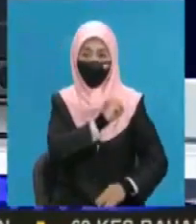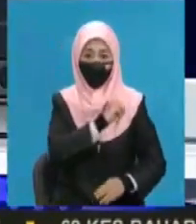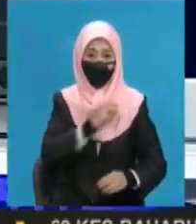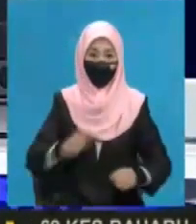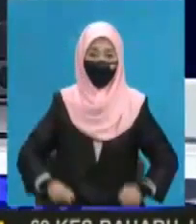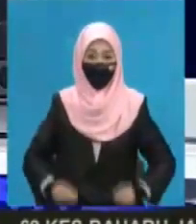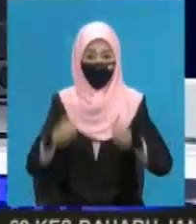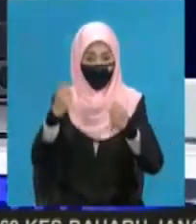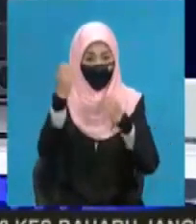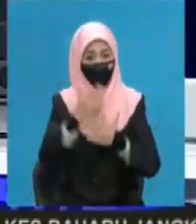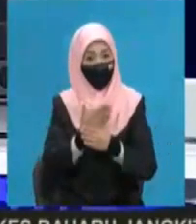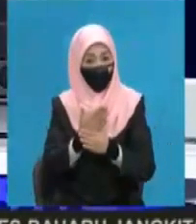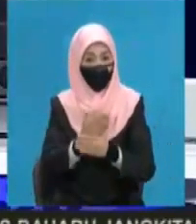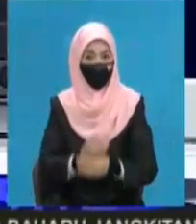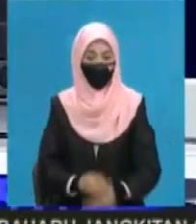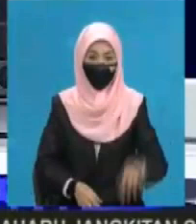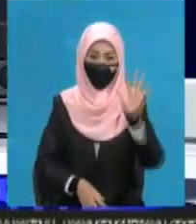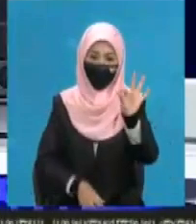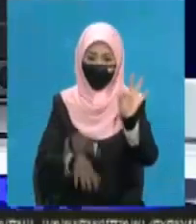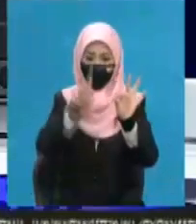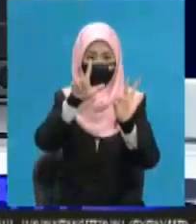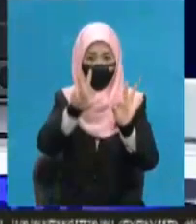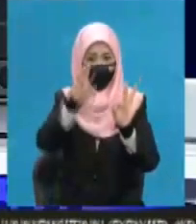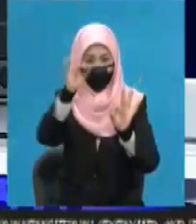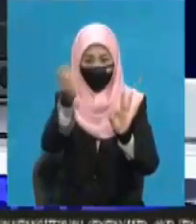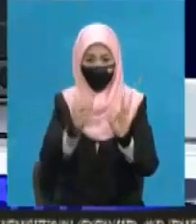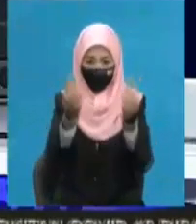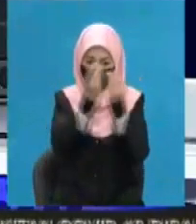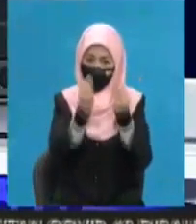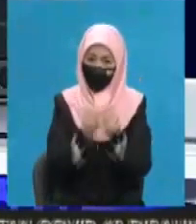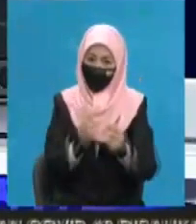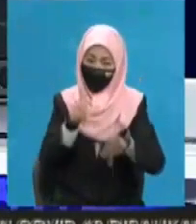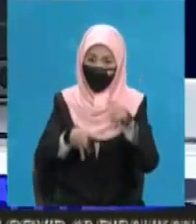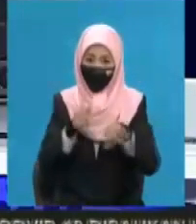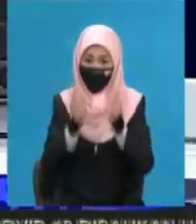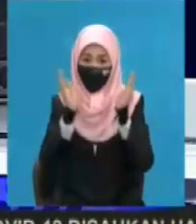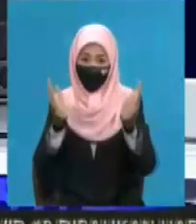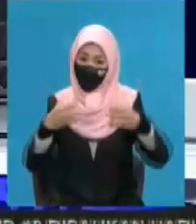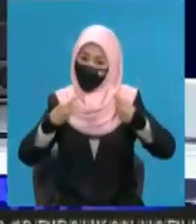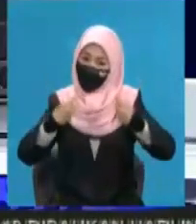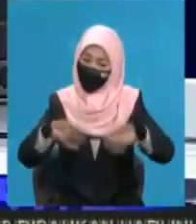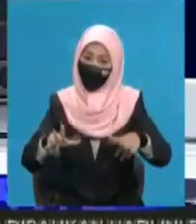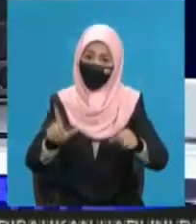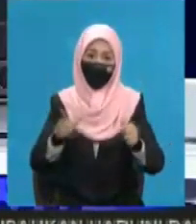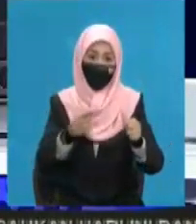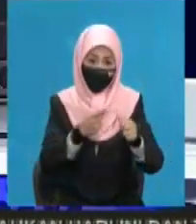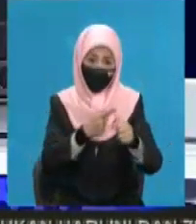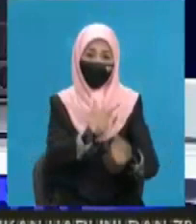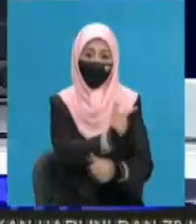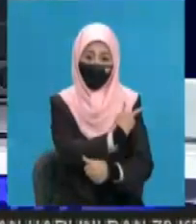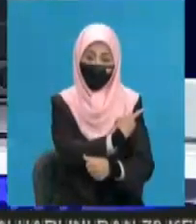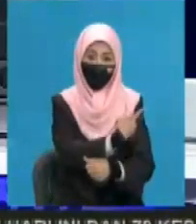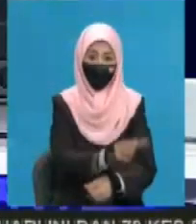juga mengungsikan 9035 peratus daripada jumlah penduduk negara telah menerima satu dosis vaksin